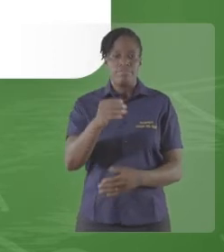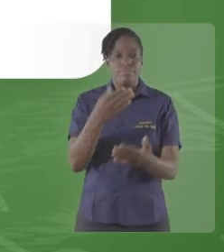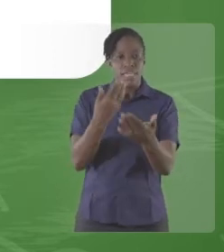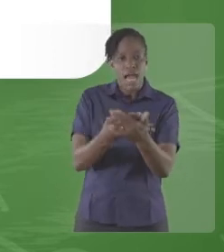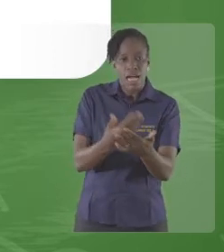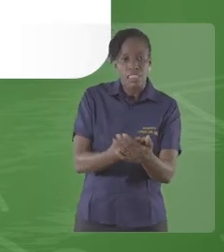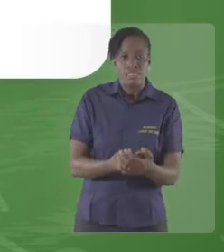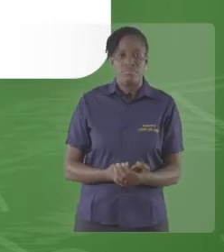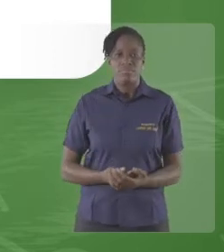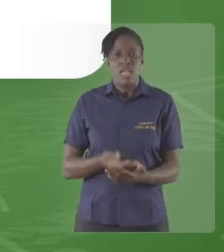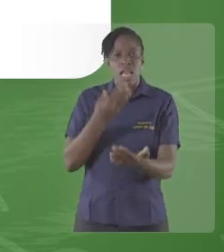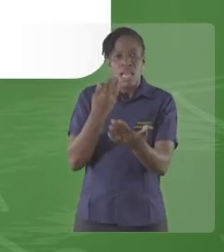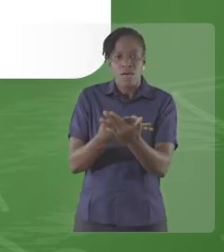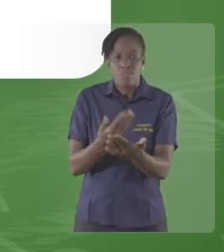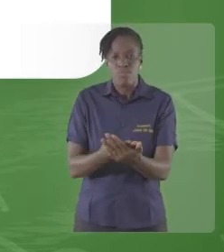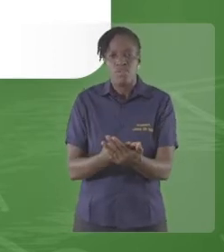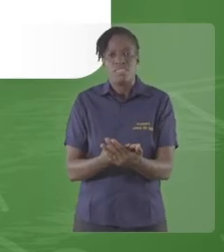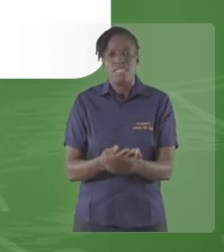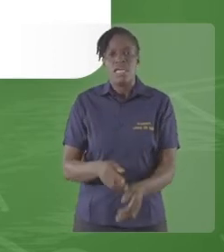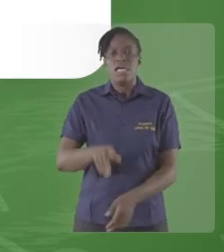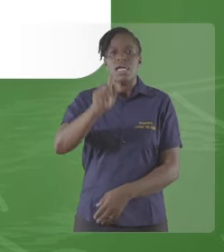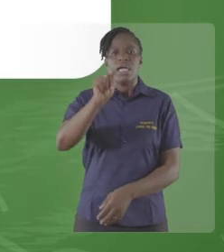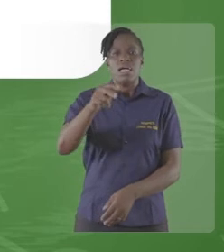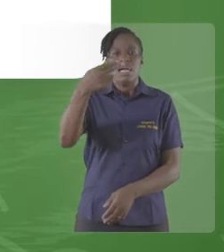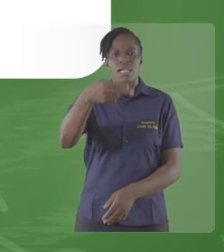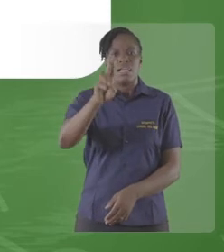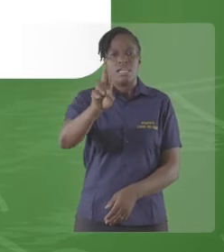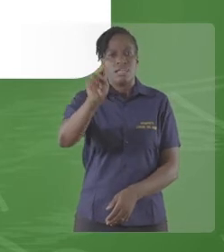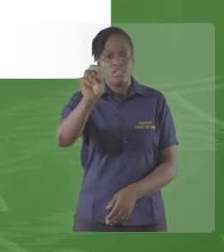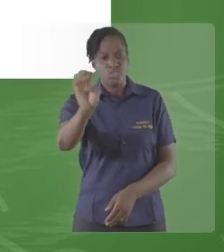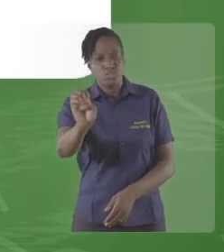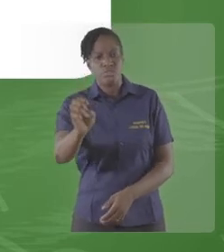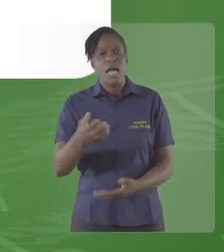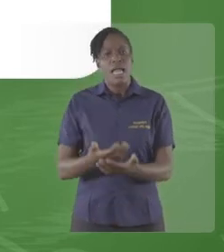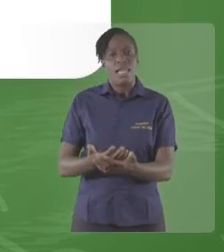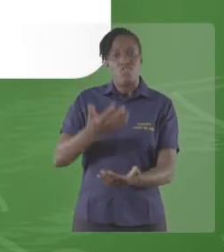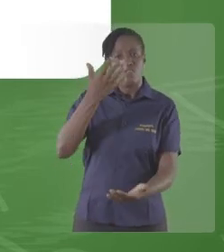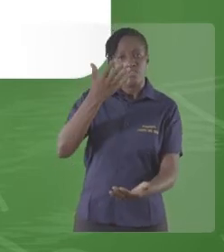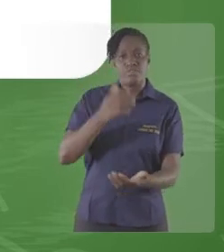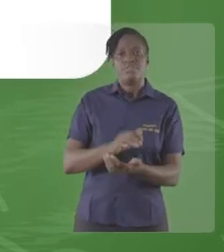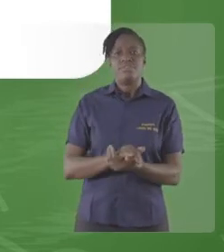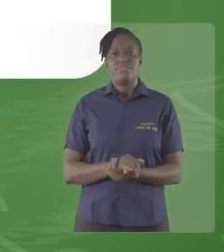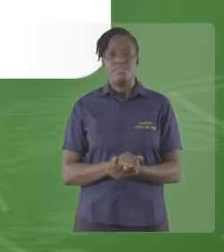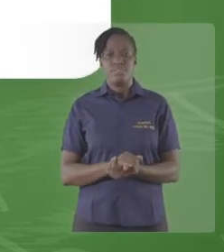L'argent, la monnaie, la thune, la fortune.